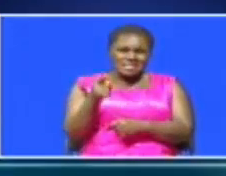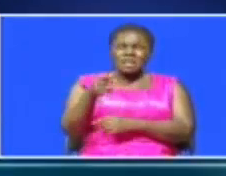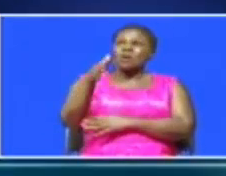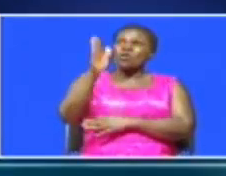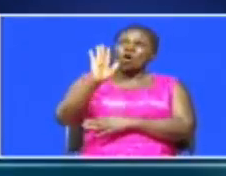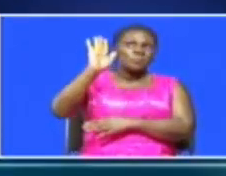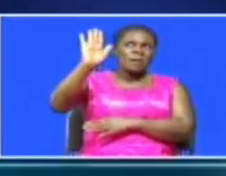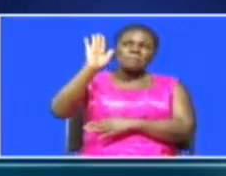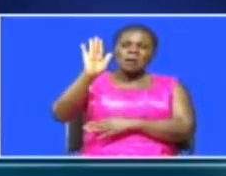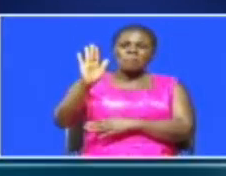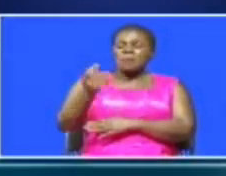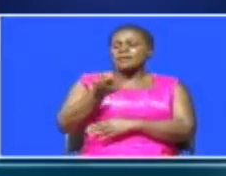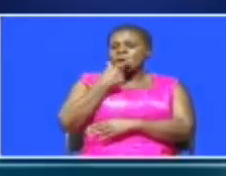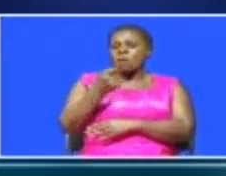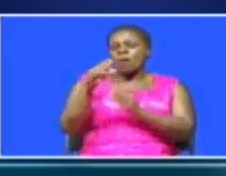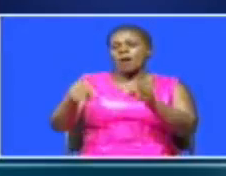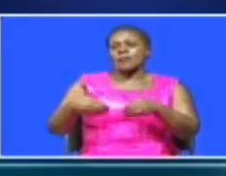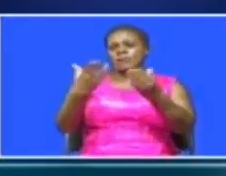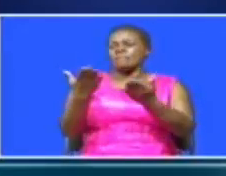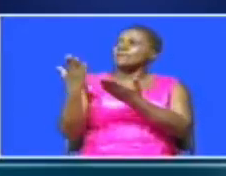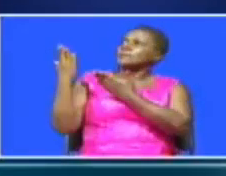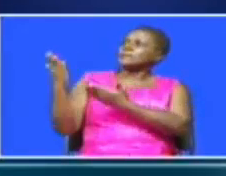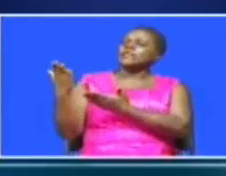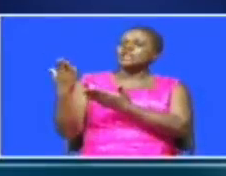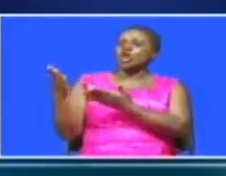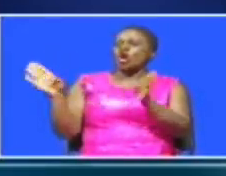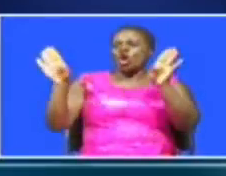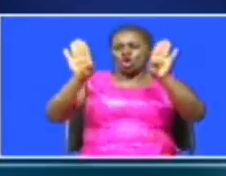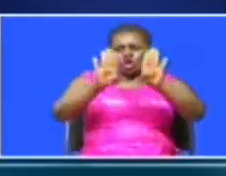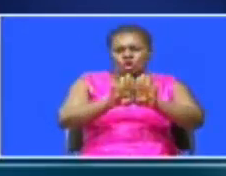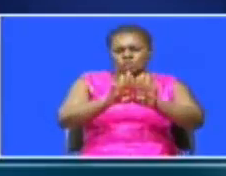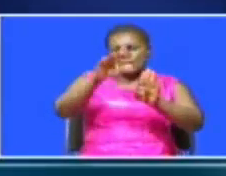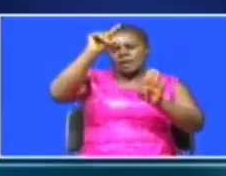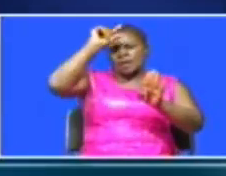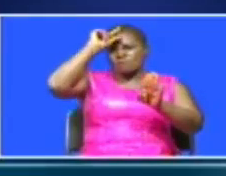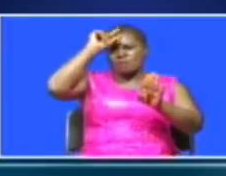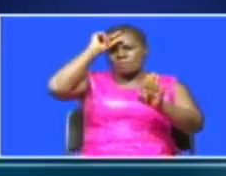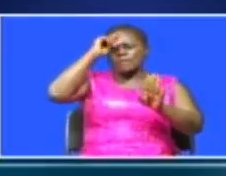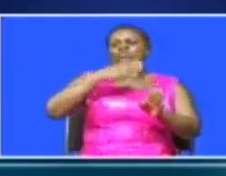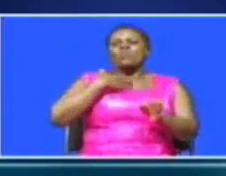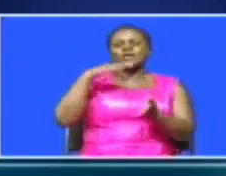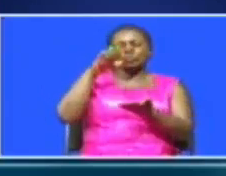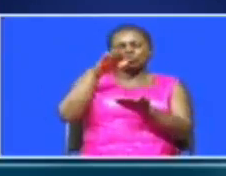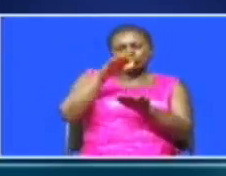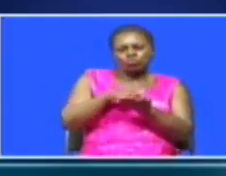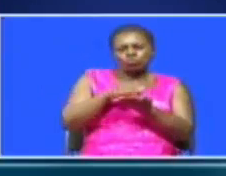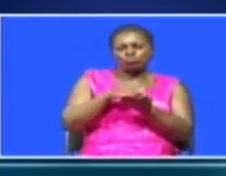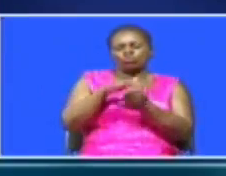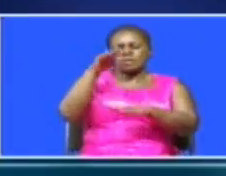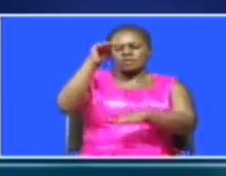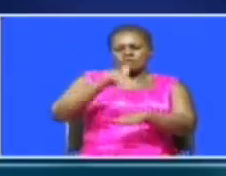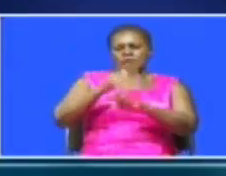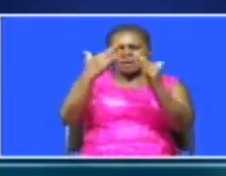Mungu, na Mwenyezi Mungu atatupa dawa. Mtaa huu unazidi kufungiwa huku serikali ikijizatiti kupunguza maambukizi. Kwa